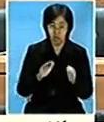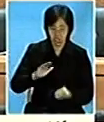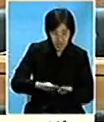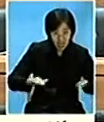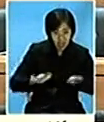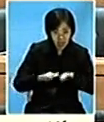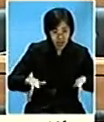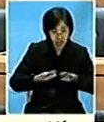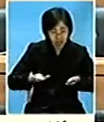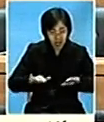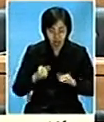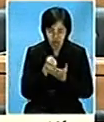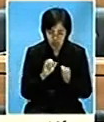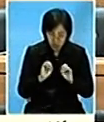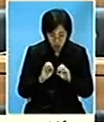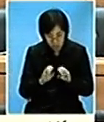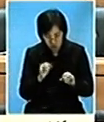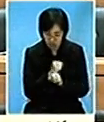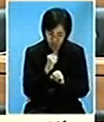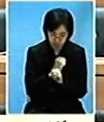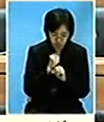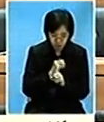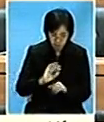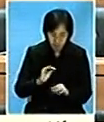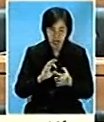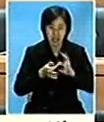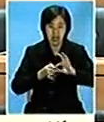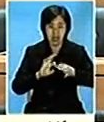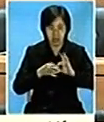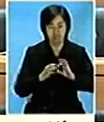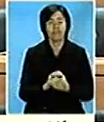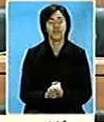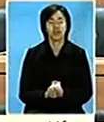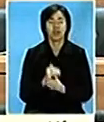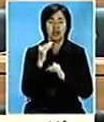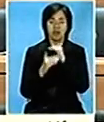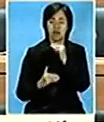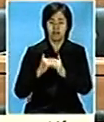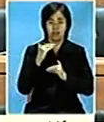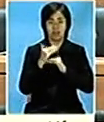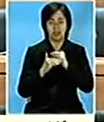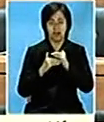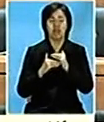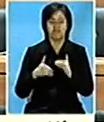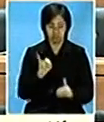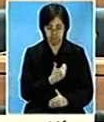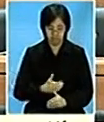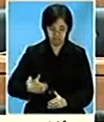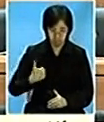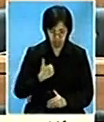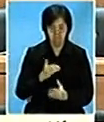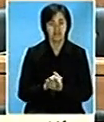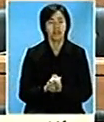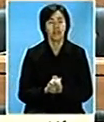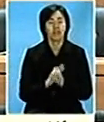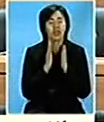กเล็กๆให้มีการเล่นกีฬาให้มีการพัฒนาศักยภาพให้อาจารย์ม